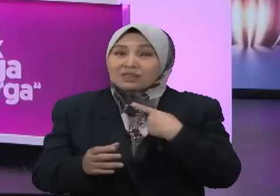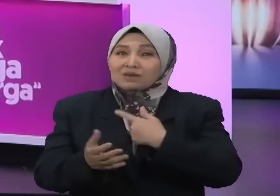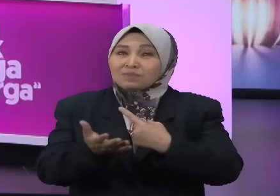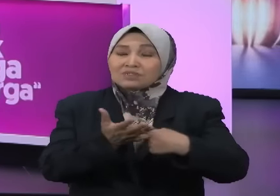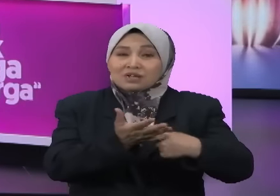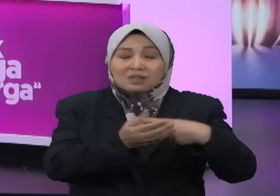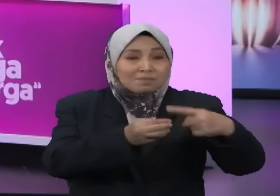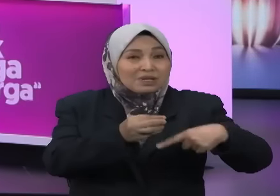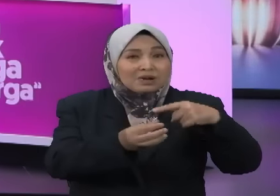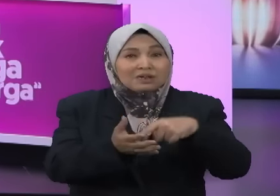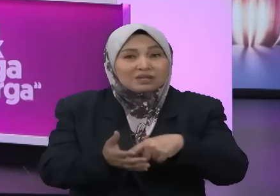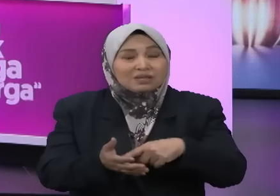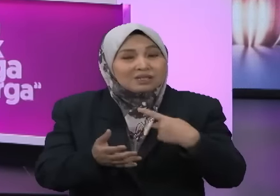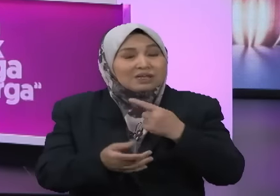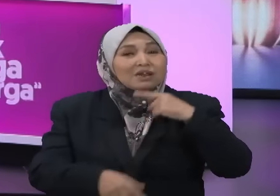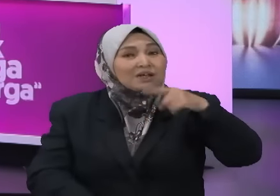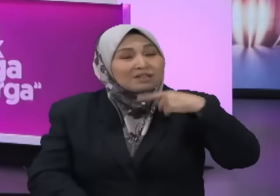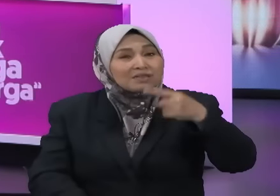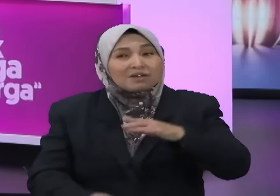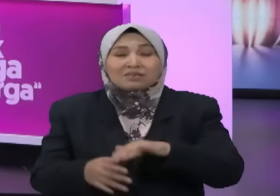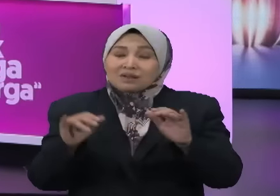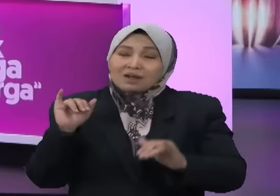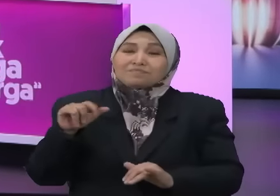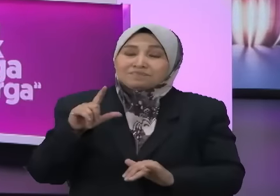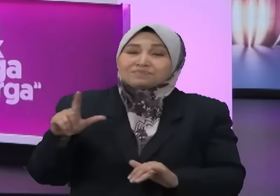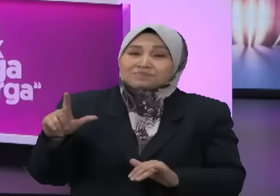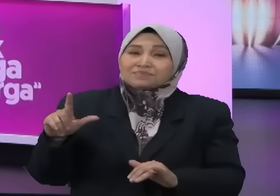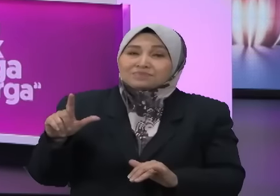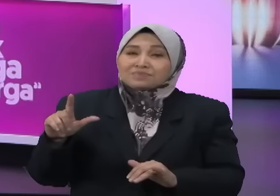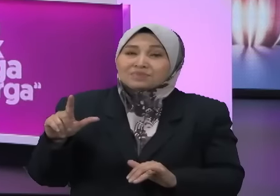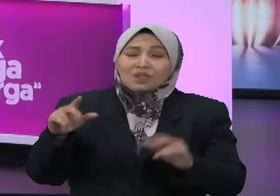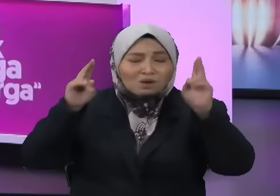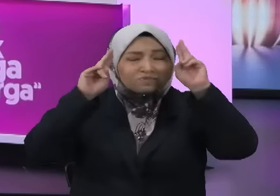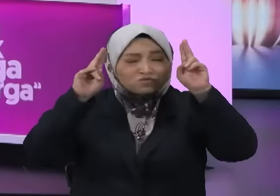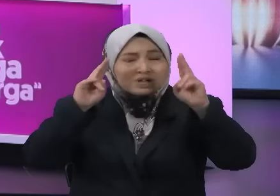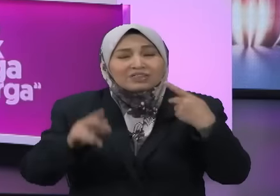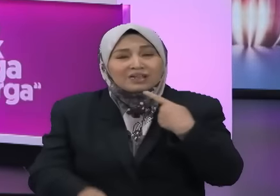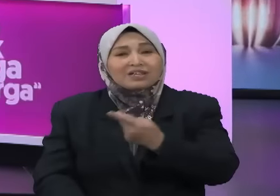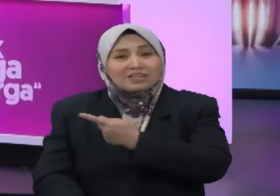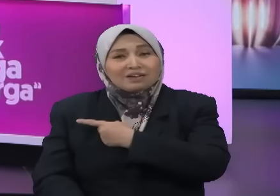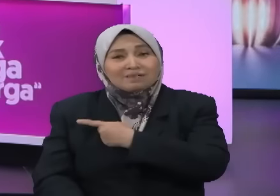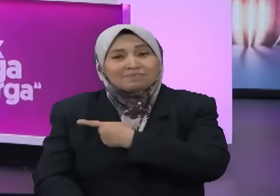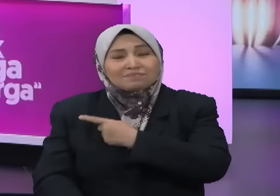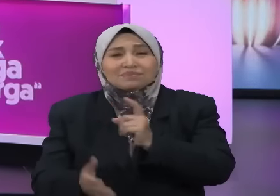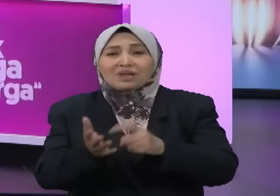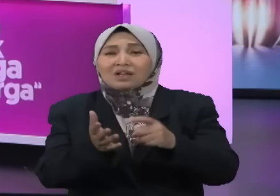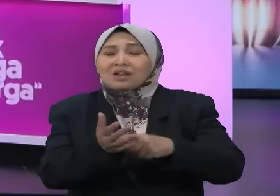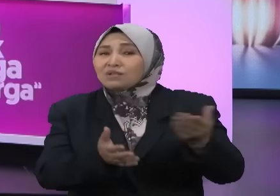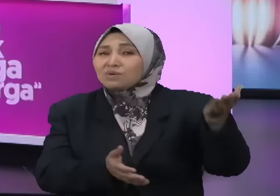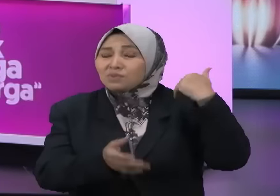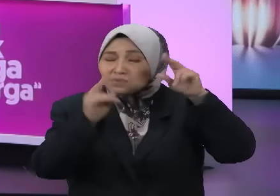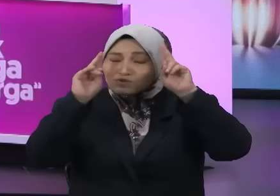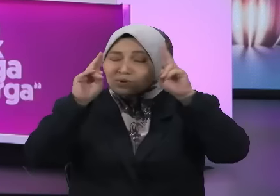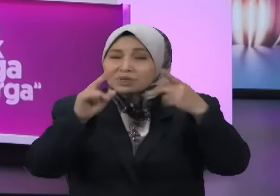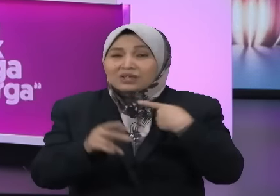tentang perkara ni kita nak kata yalah ustaz-ustaz Kitalah Kan kadang-kadang dulu ustaz-ustaz